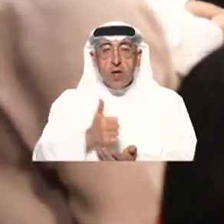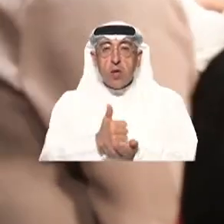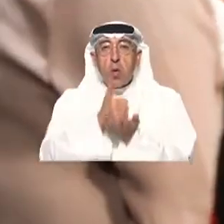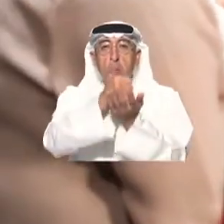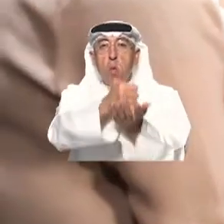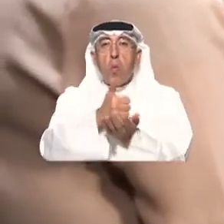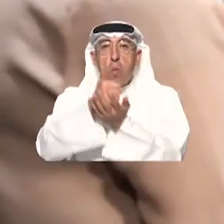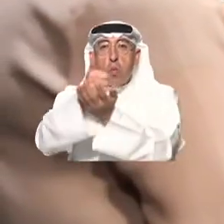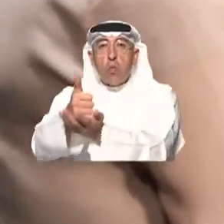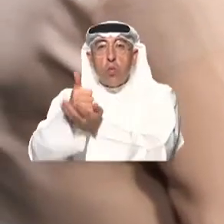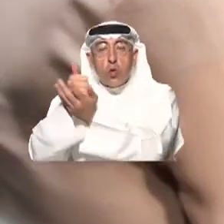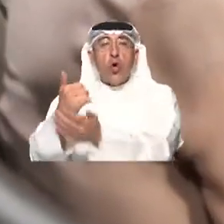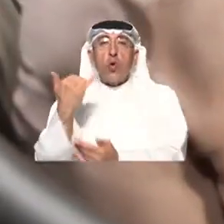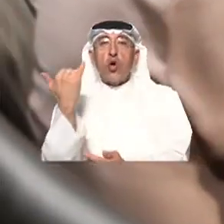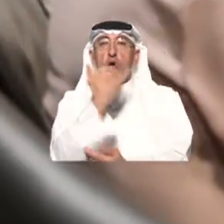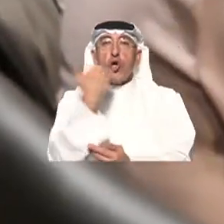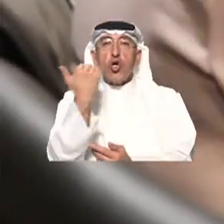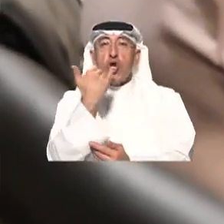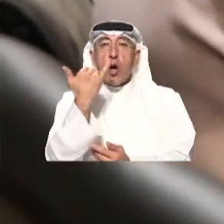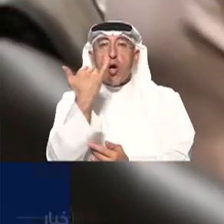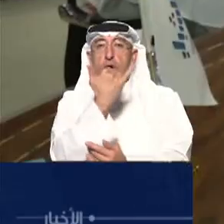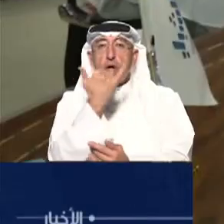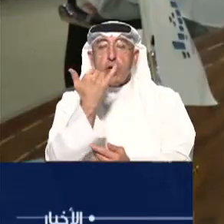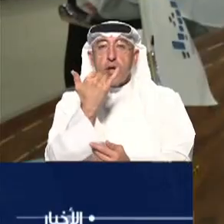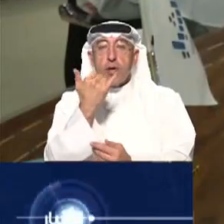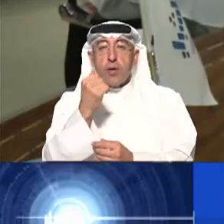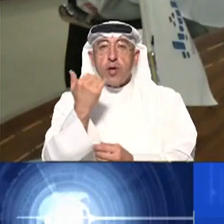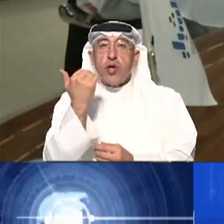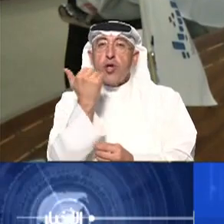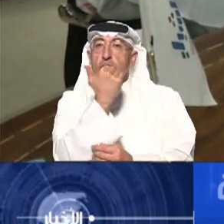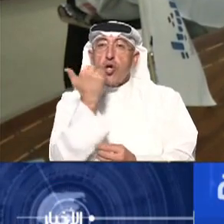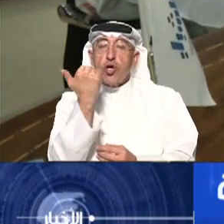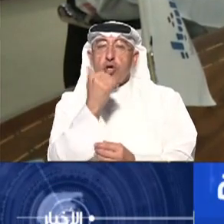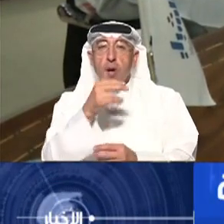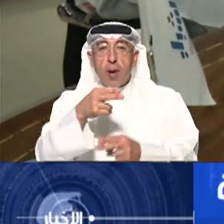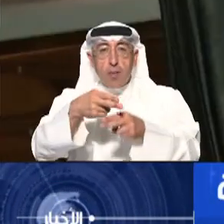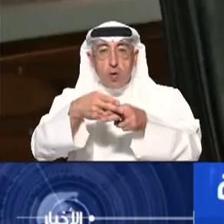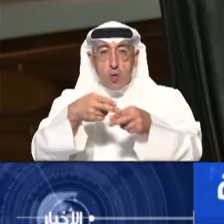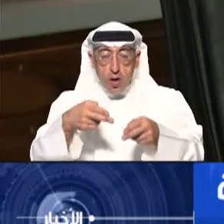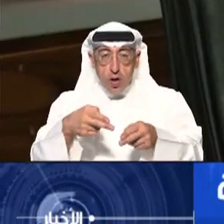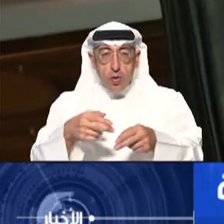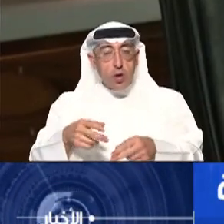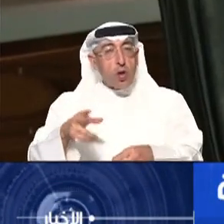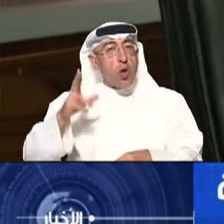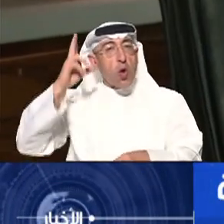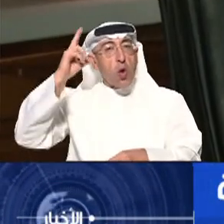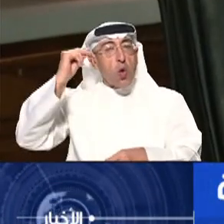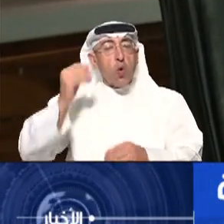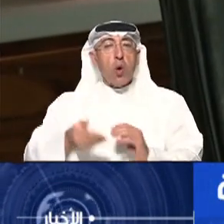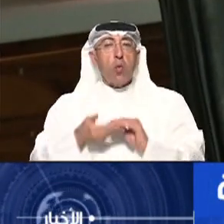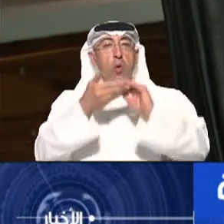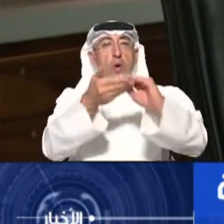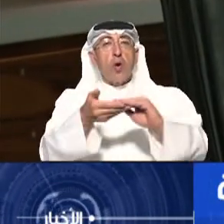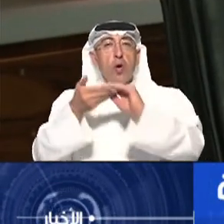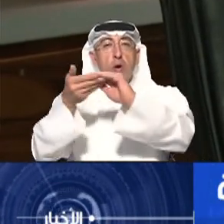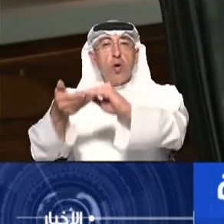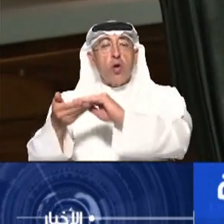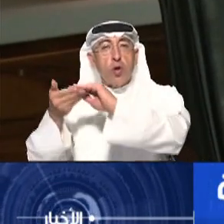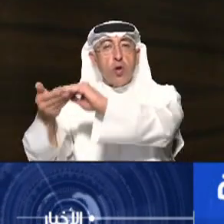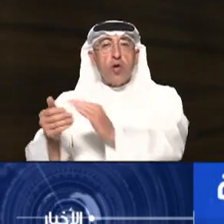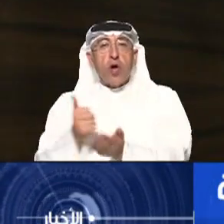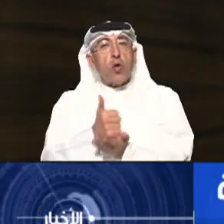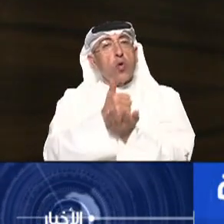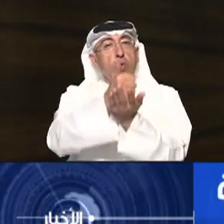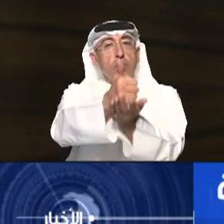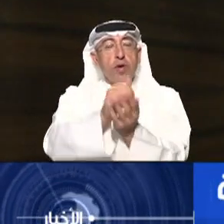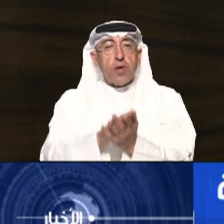الكويتي والقائمون عليهم بأن يقدموا يد العون والمساندة في هذا المجال، مجندين أنفسهم لخدمة وطنهم.